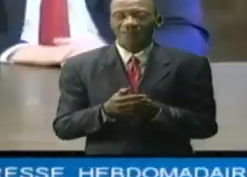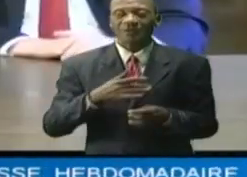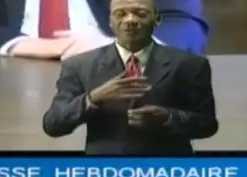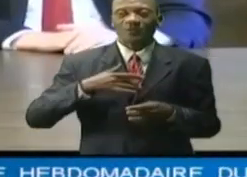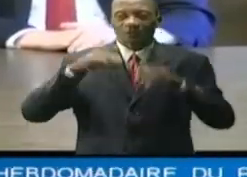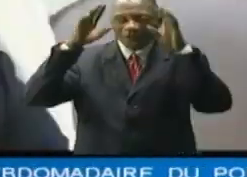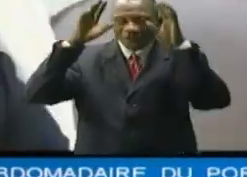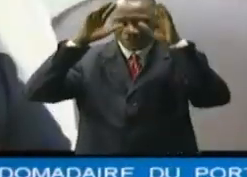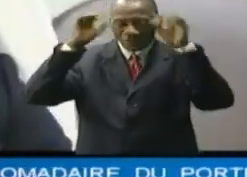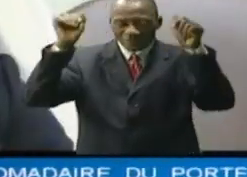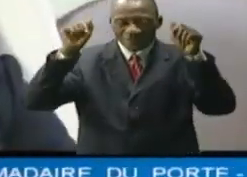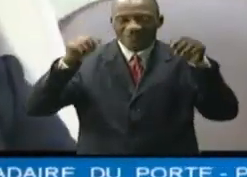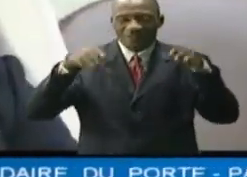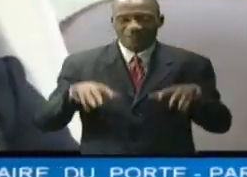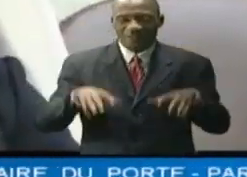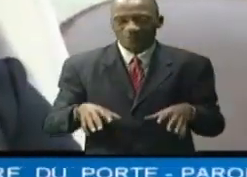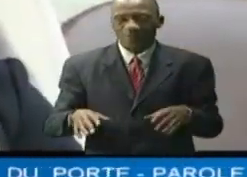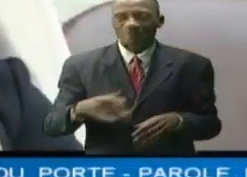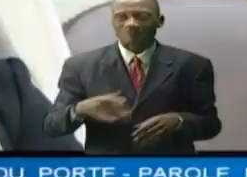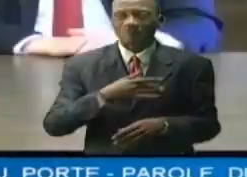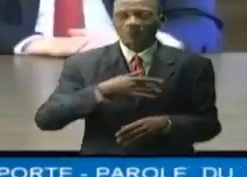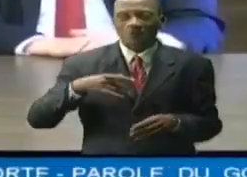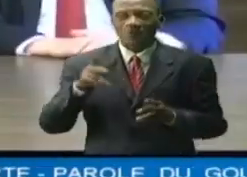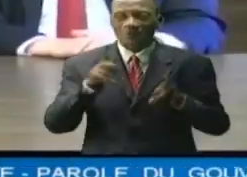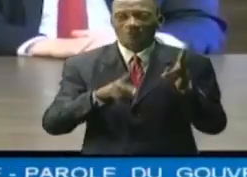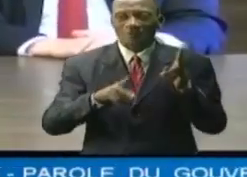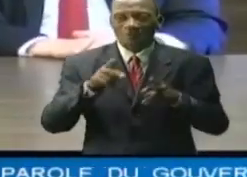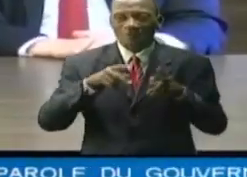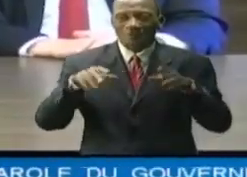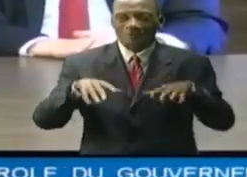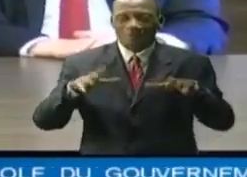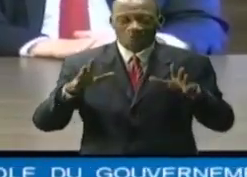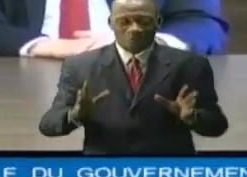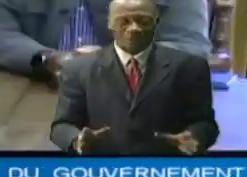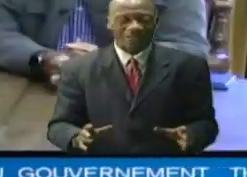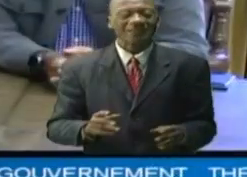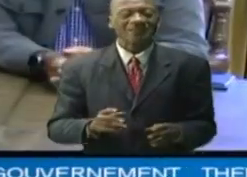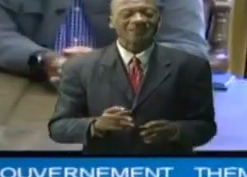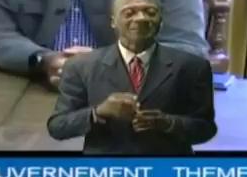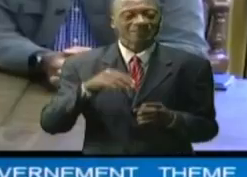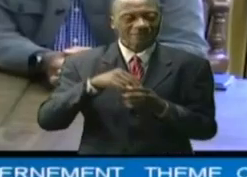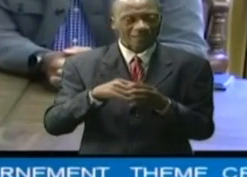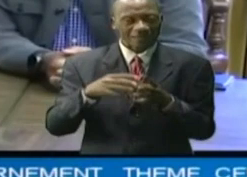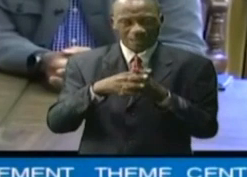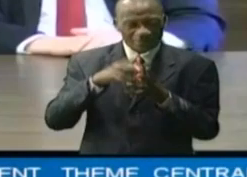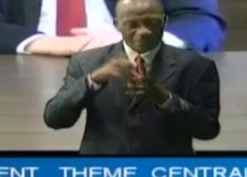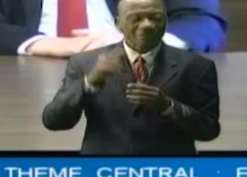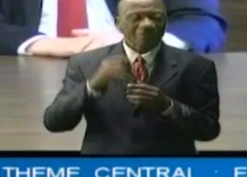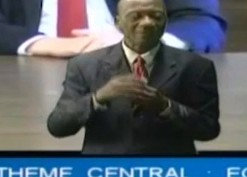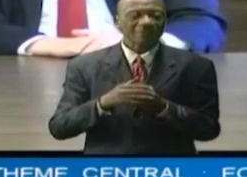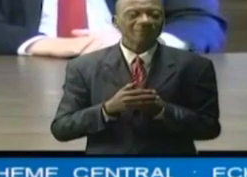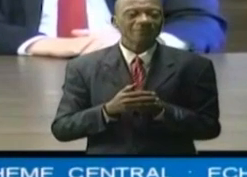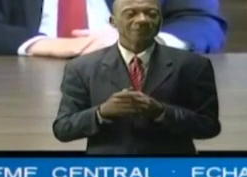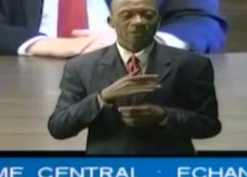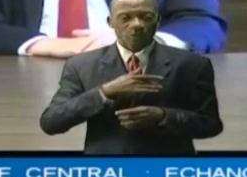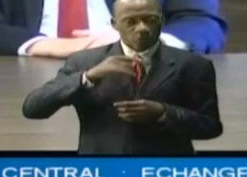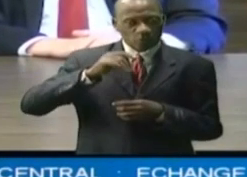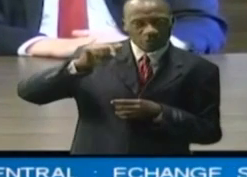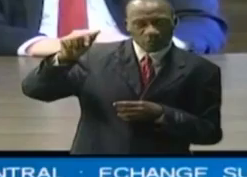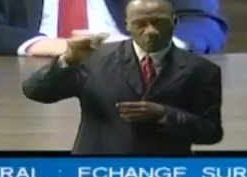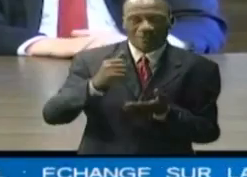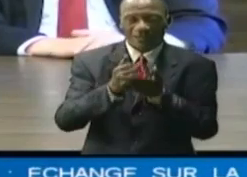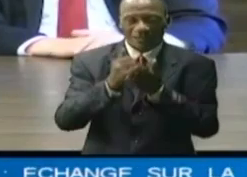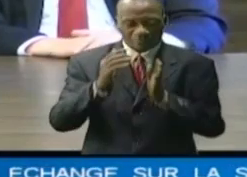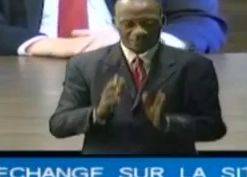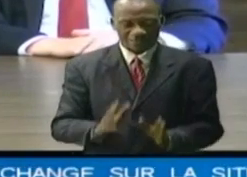du Congo, au nom du peuple congolais, de sa diaspora aux États-Unis et à mon nom propre représentant notre